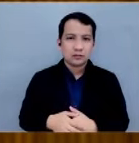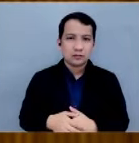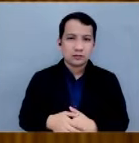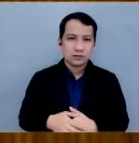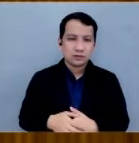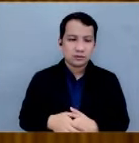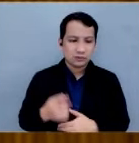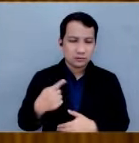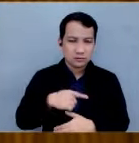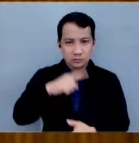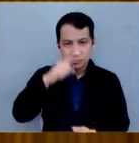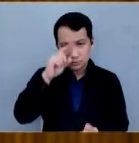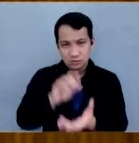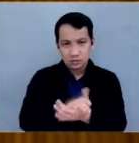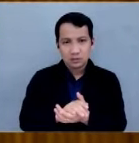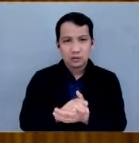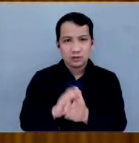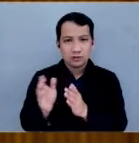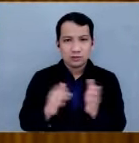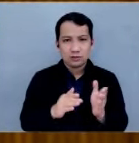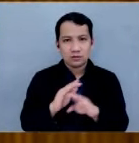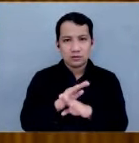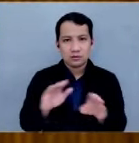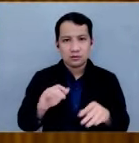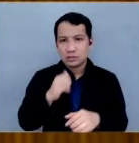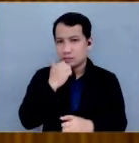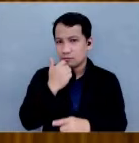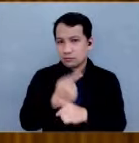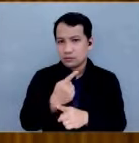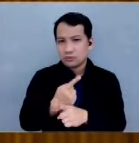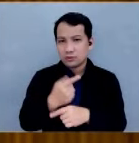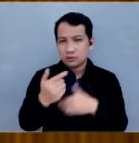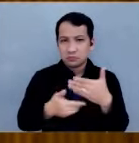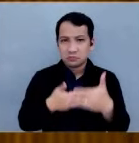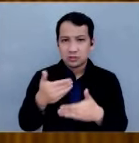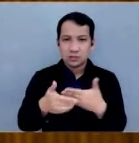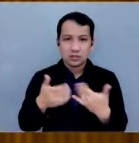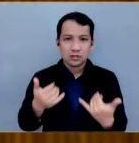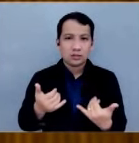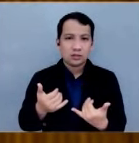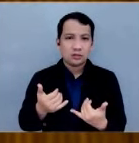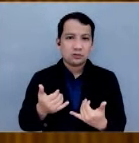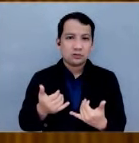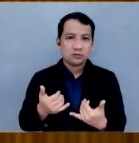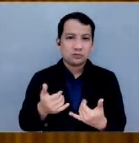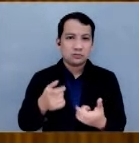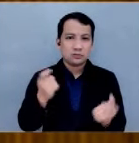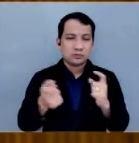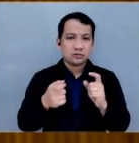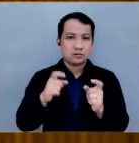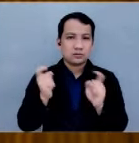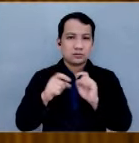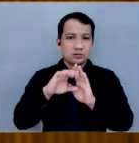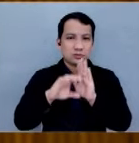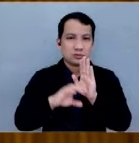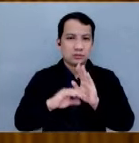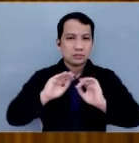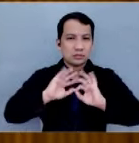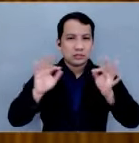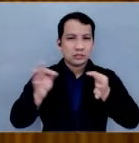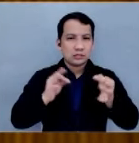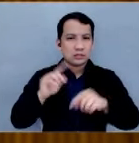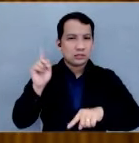tayong wala sa ayos wala sa tama ang isinasagawang proseso ngayon ng pagbabago ng konstitusyon na malinaw na hindi naman